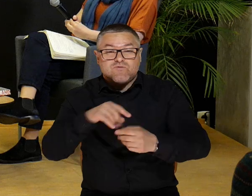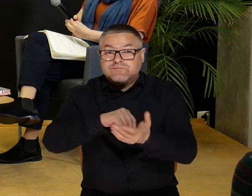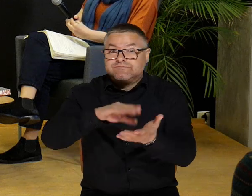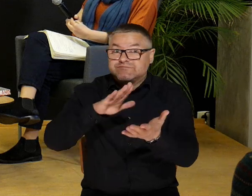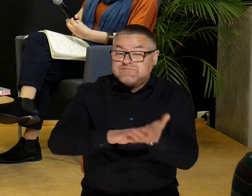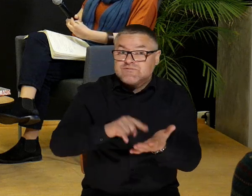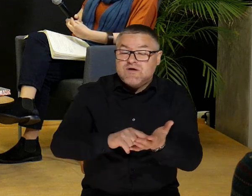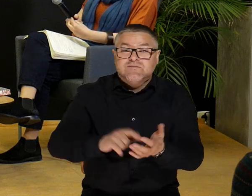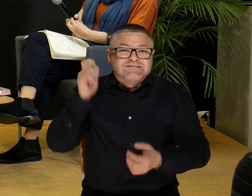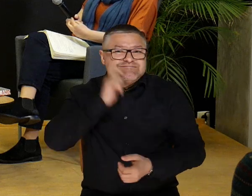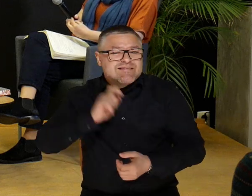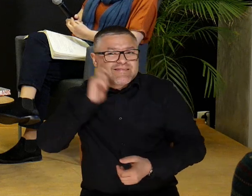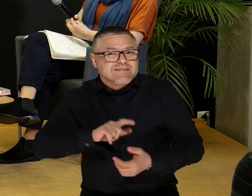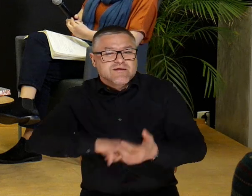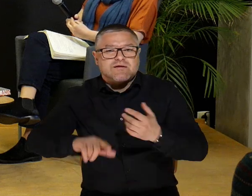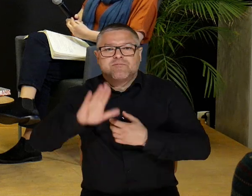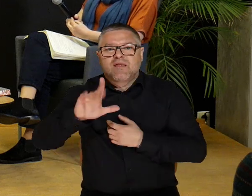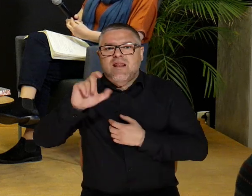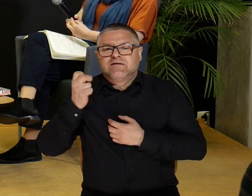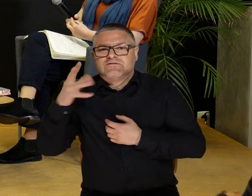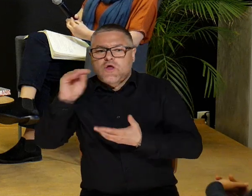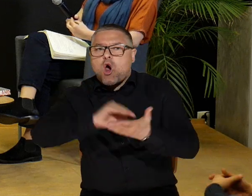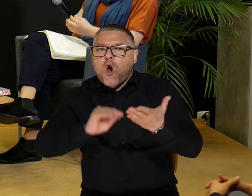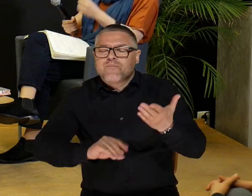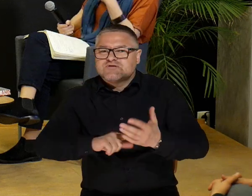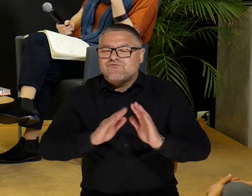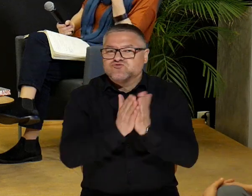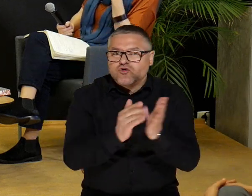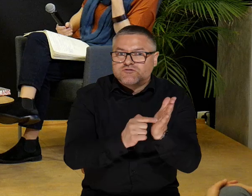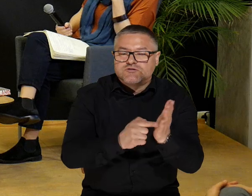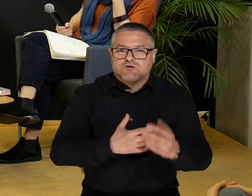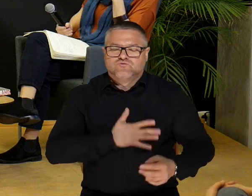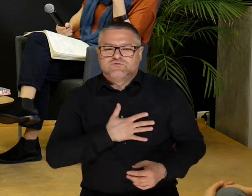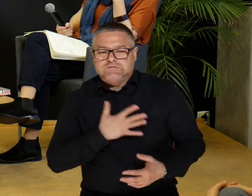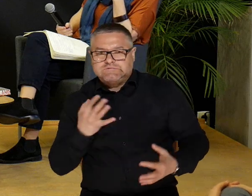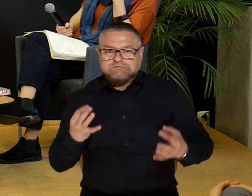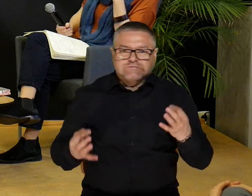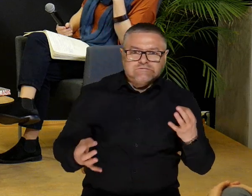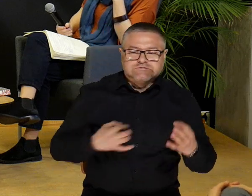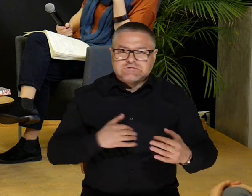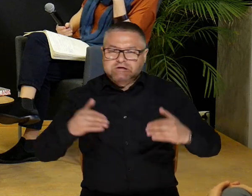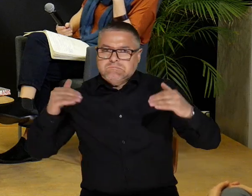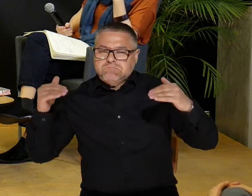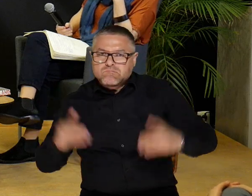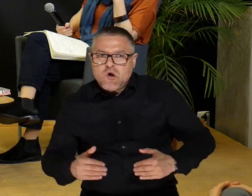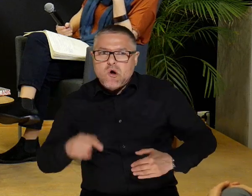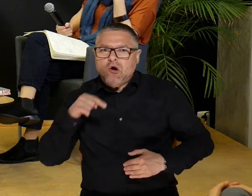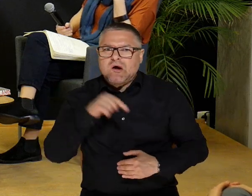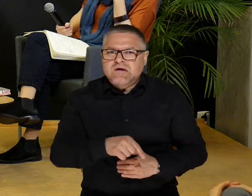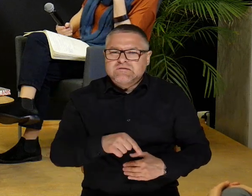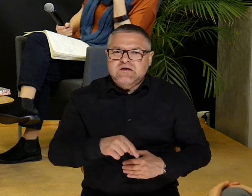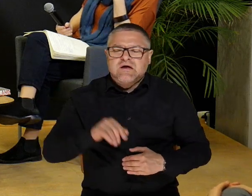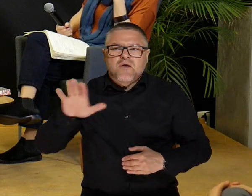zapisy terroru Instytutu Pileckiego. I poczułem przez chwilę takie wahanie, no zaraz, czy ja mogę w ogóle sięgać po bazę